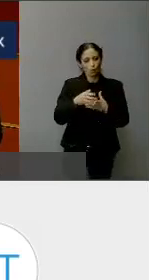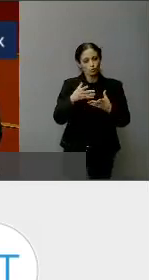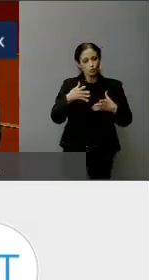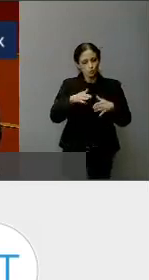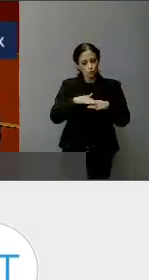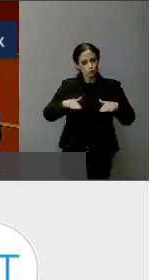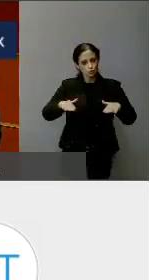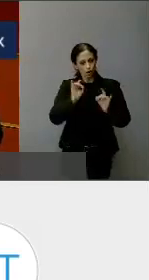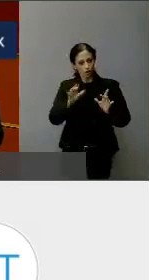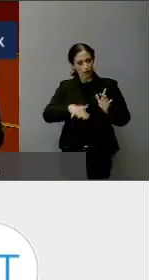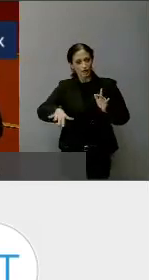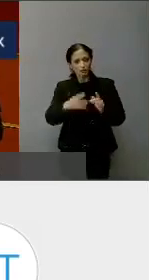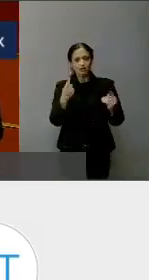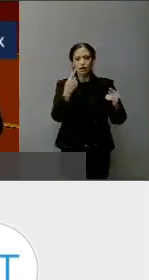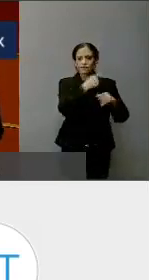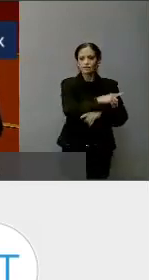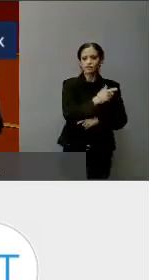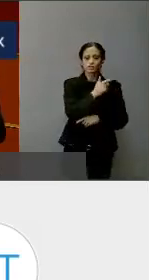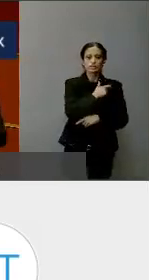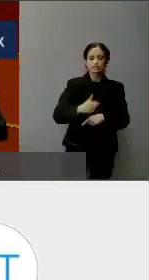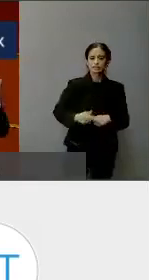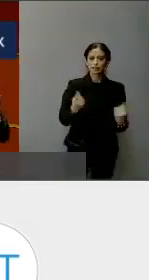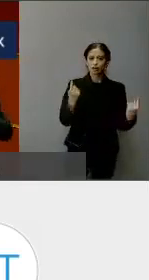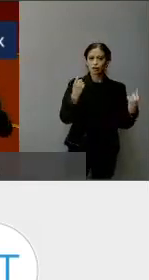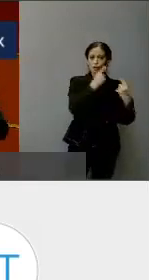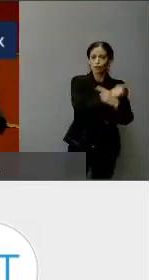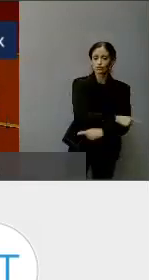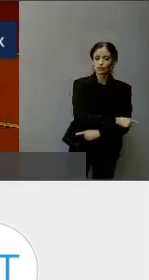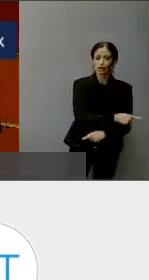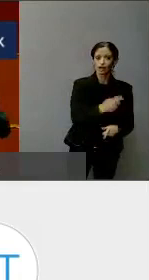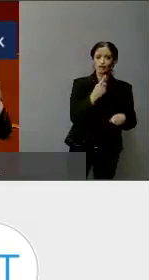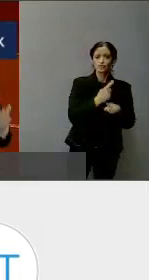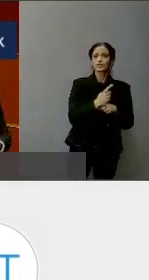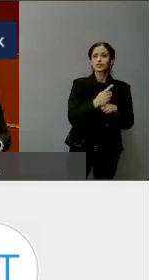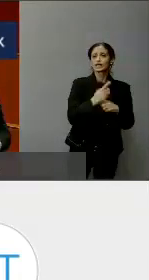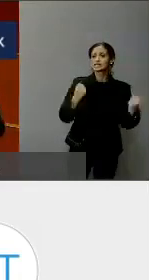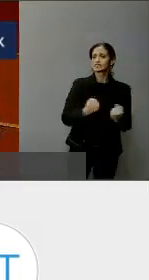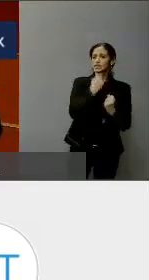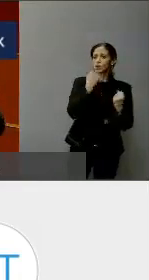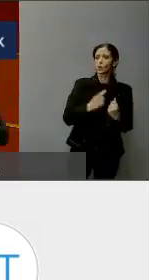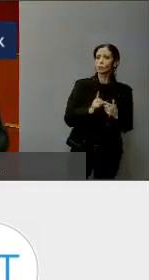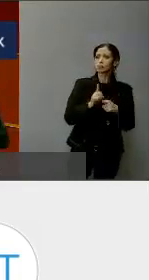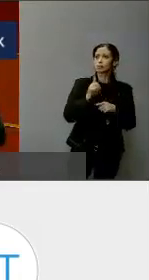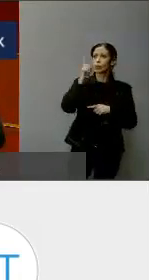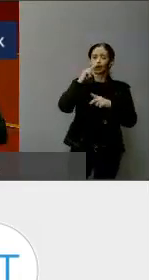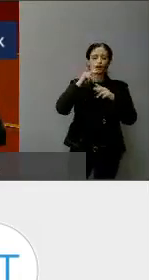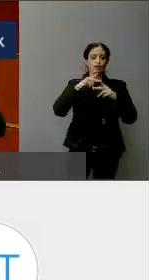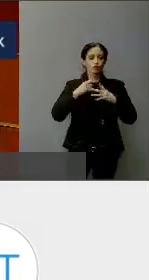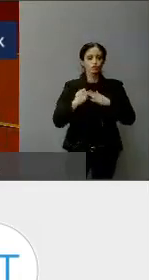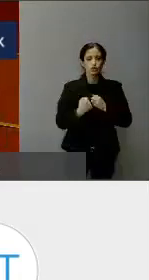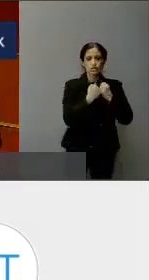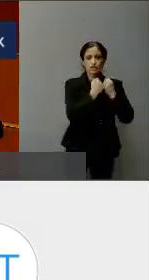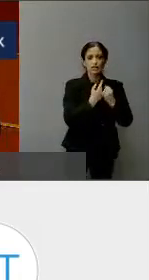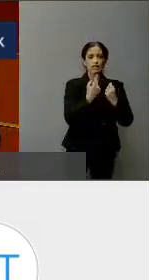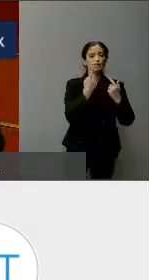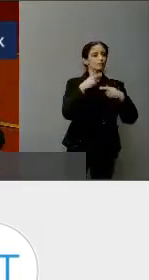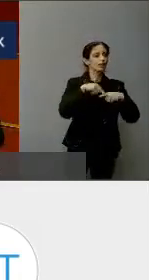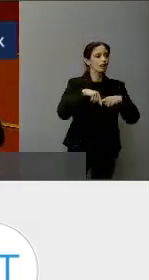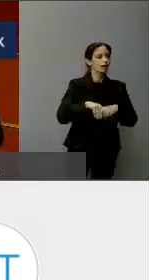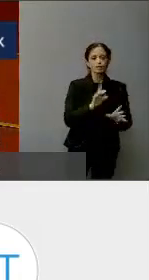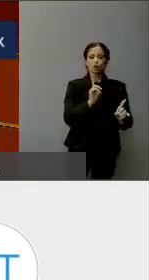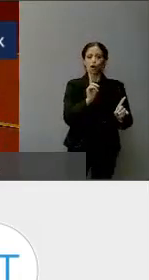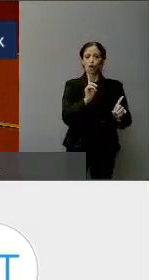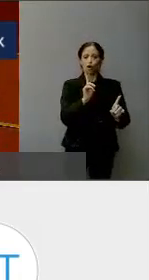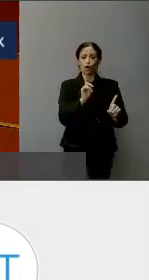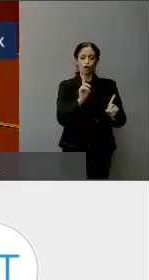coraggio di andare in giro a parlare di sviluppo eco sostenibile non potremo fare più come si faceva ai figli gli eredi o villette il letto come